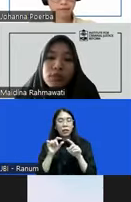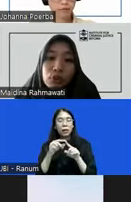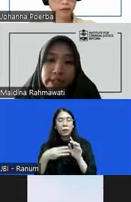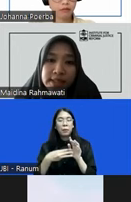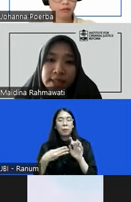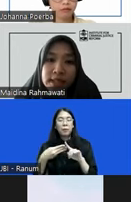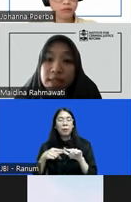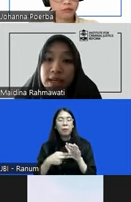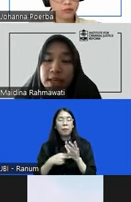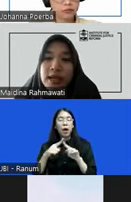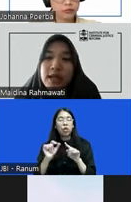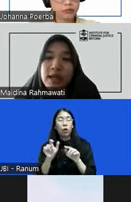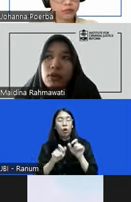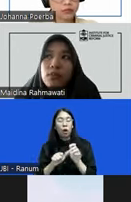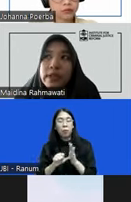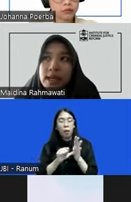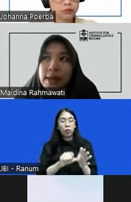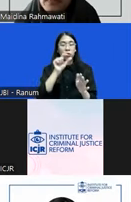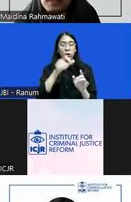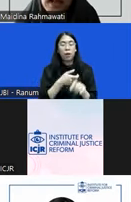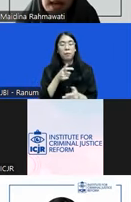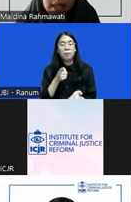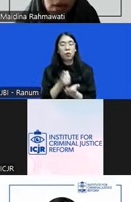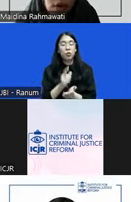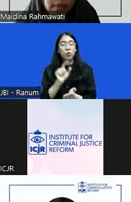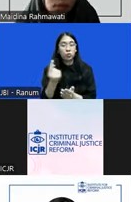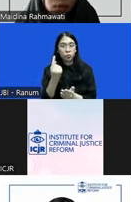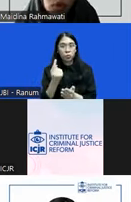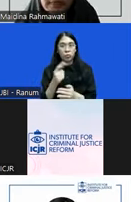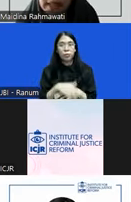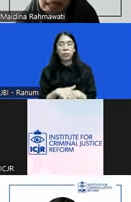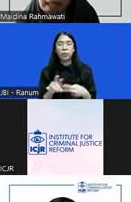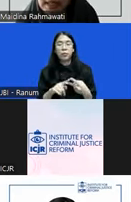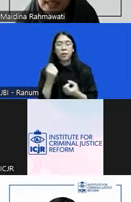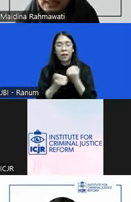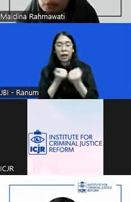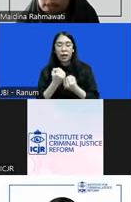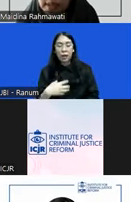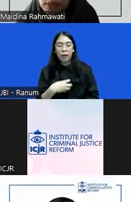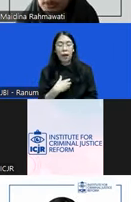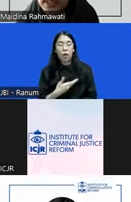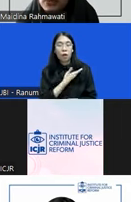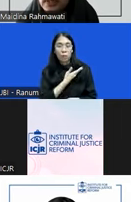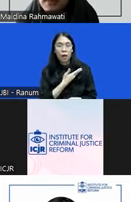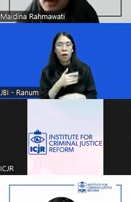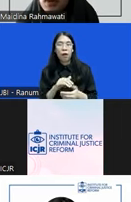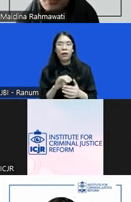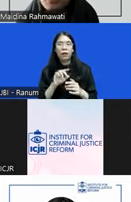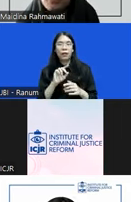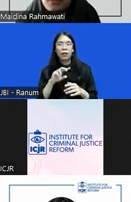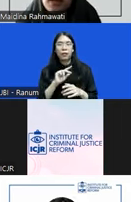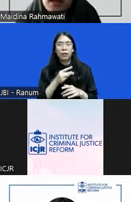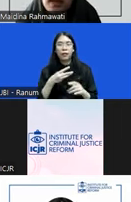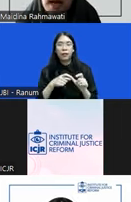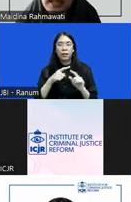untuk membuktikan nindak pidana lalu kemudian gerakan korban muncul diperkenalkan restitusi bahwa